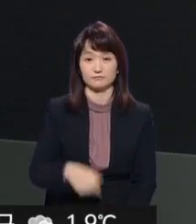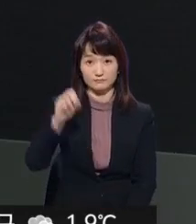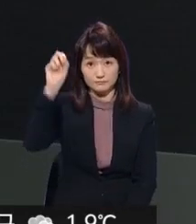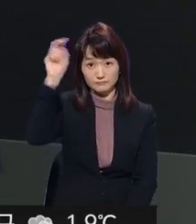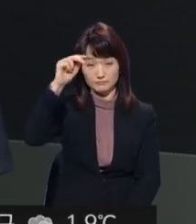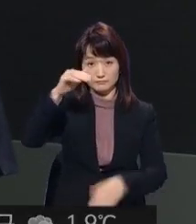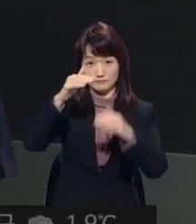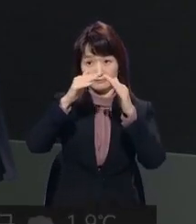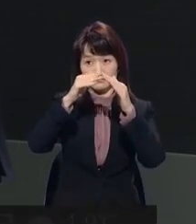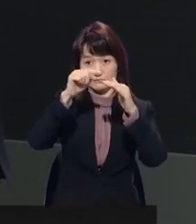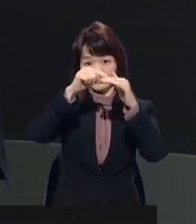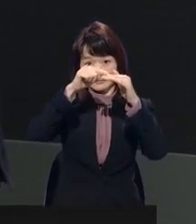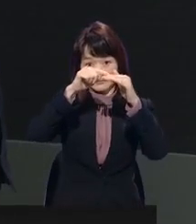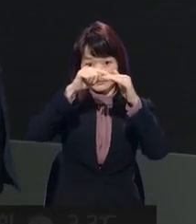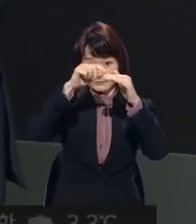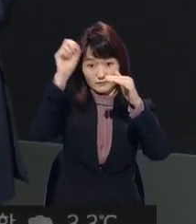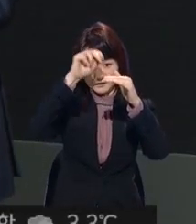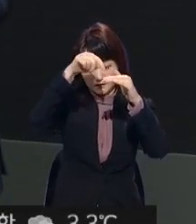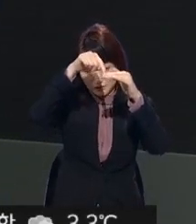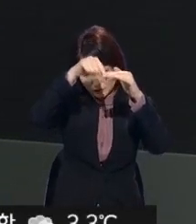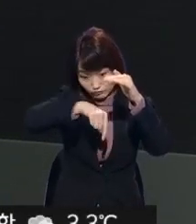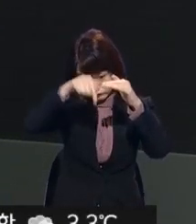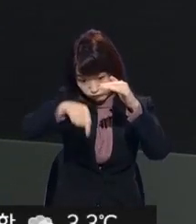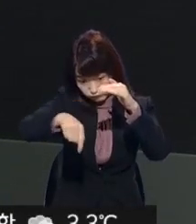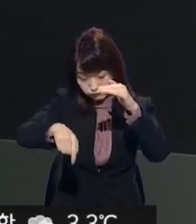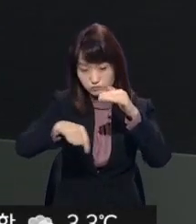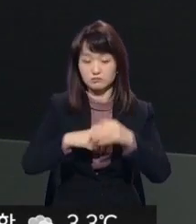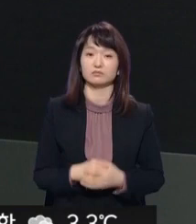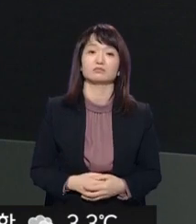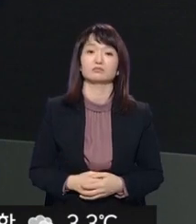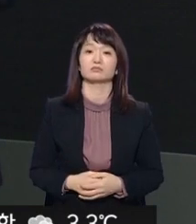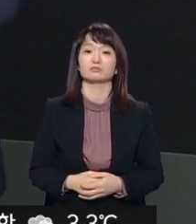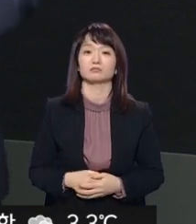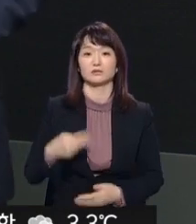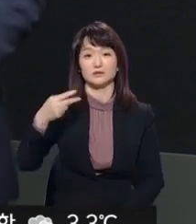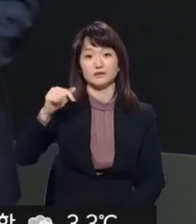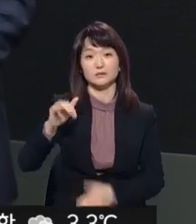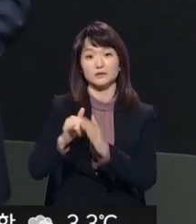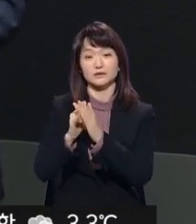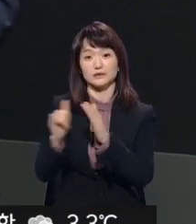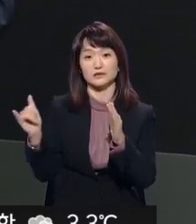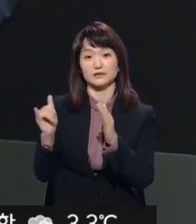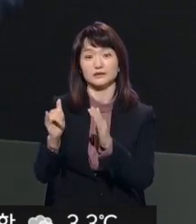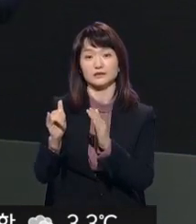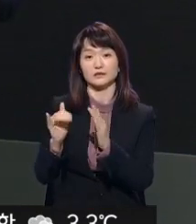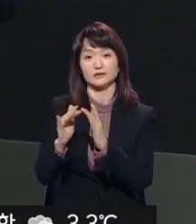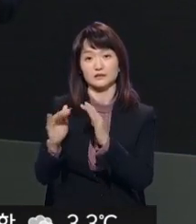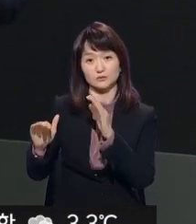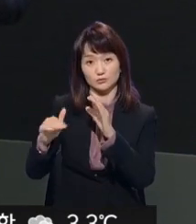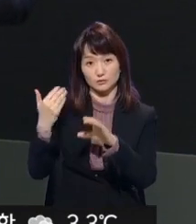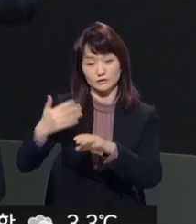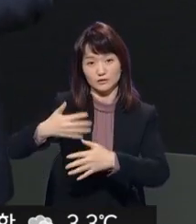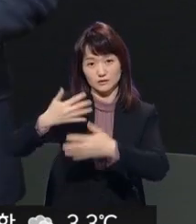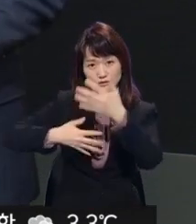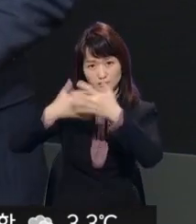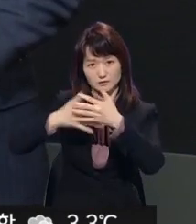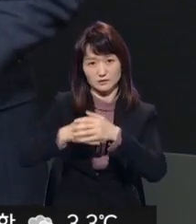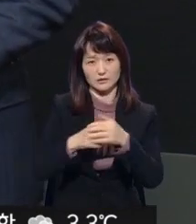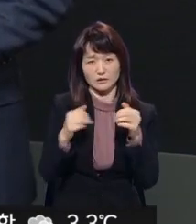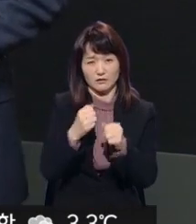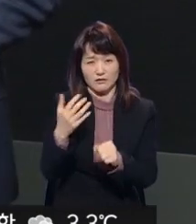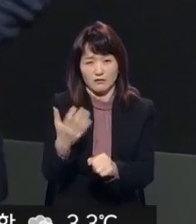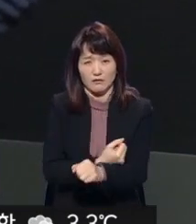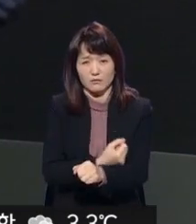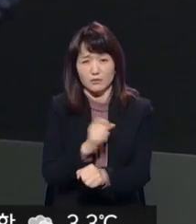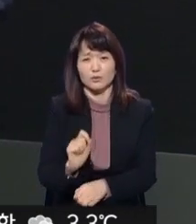갑자기 천장에서 콸콸콸입니다. 자, 이번에도 우리 가족께서 제보해 주신 영상인데요. 한파로 인해서 이런